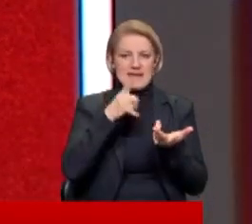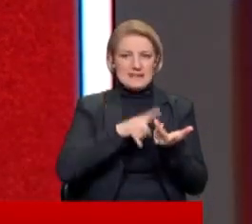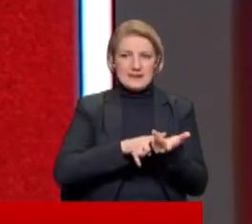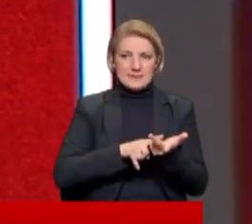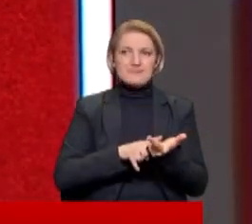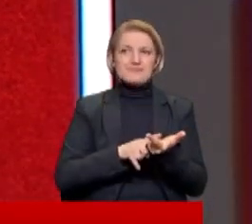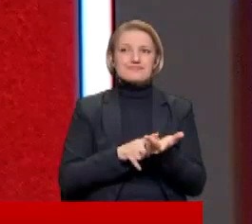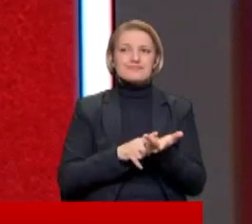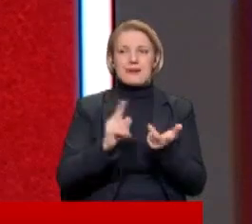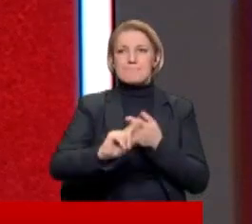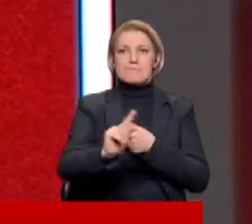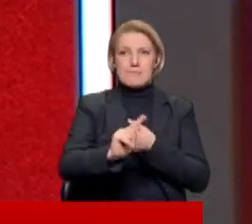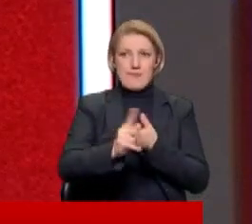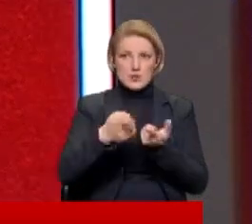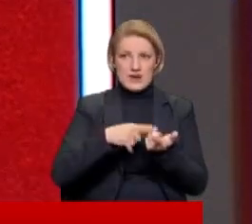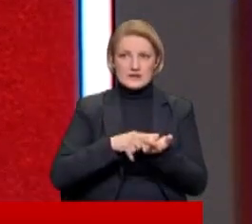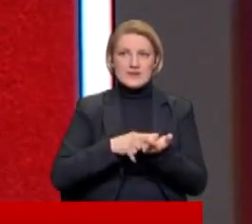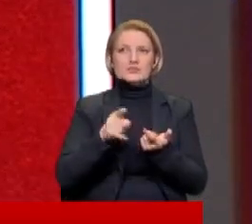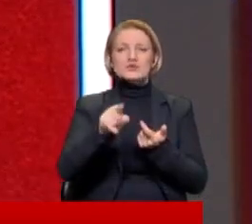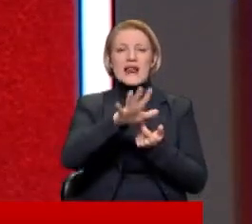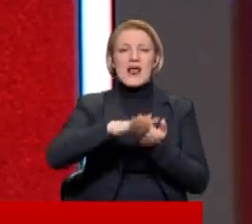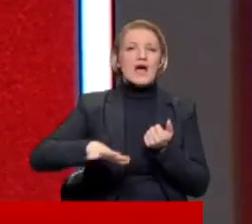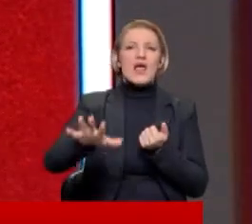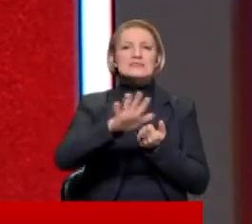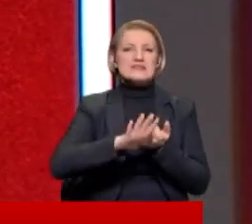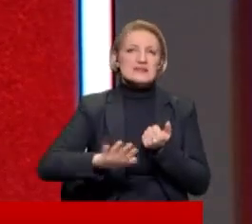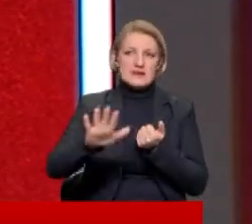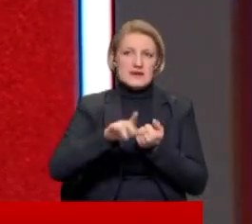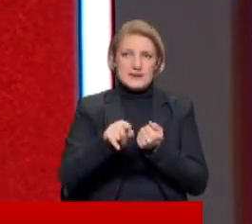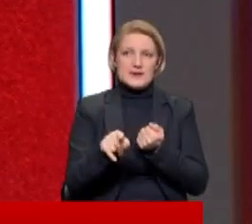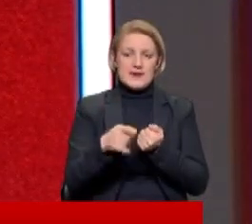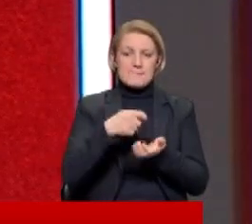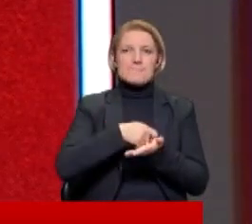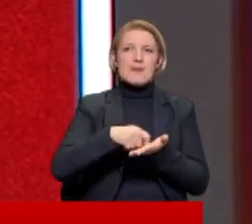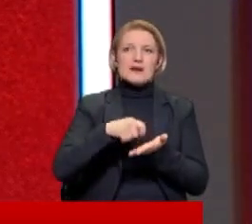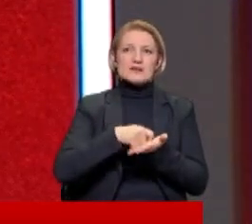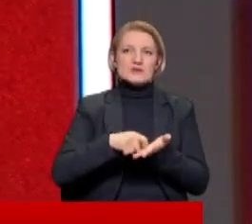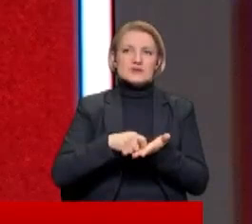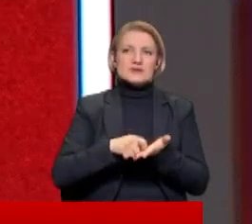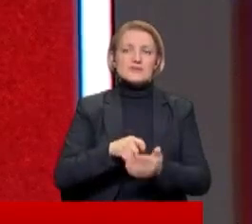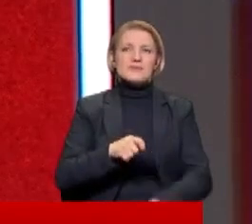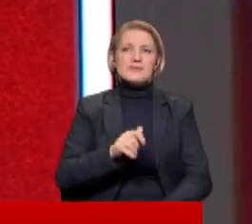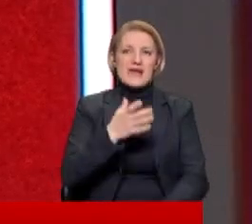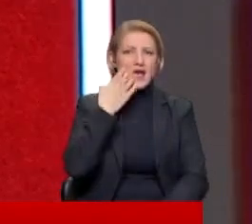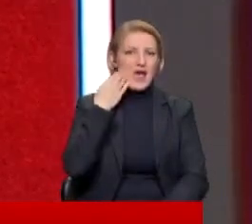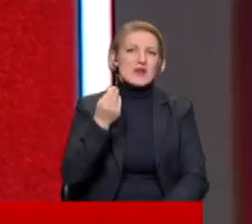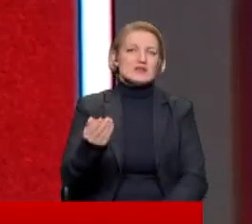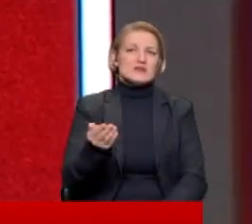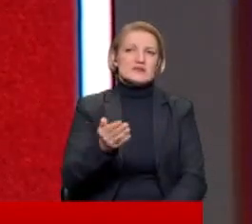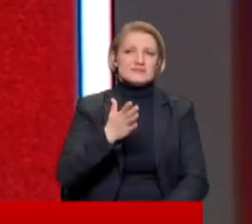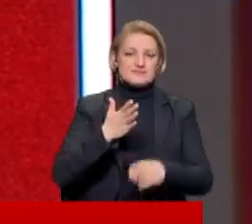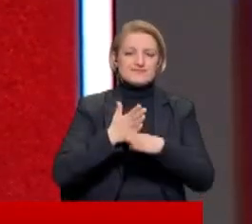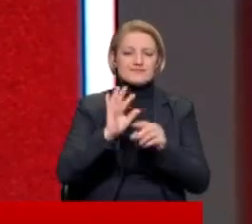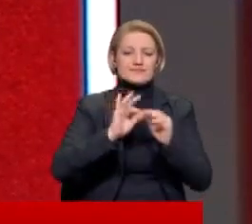emekliler, memurlar, bunların tamamının ama tamamının maaşı eridi.